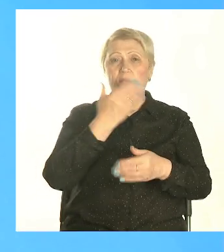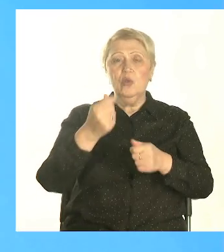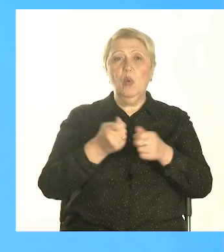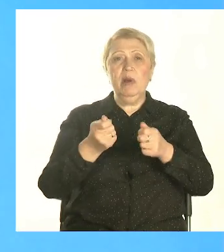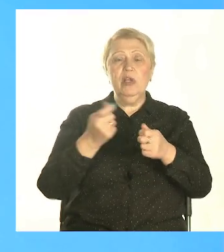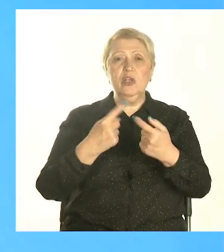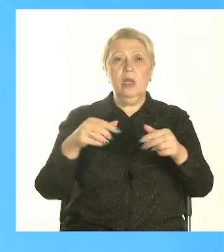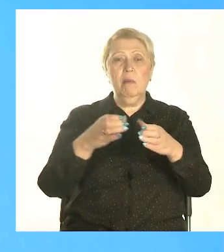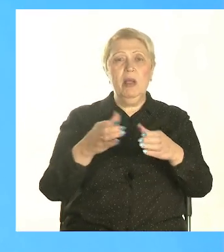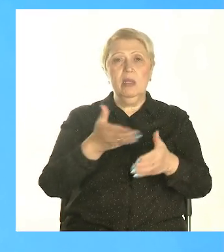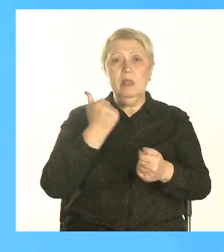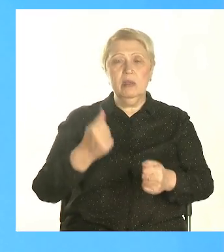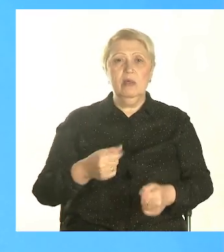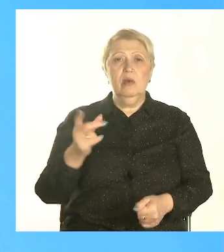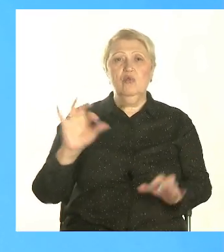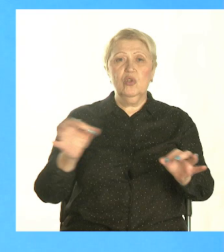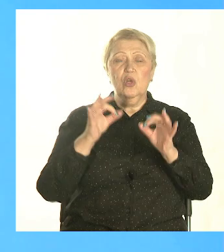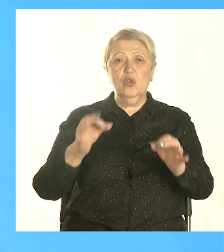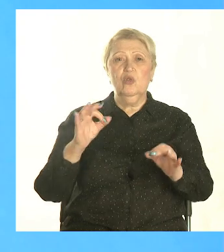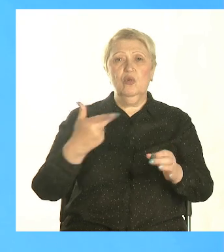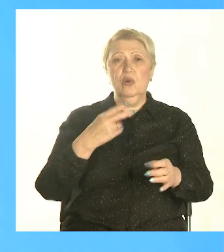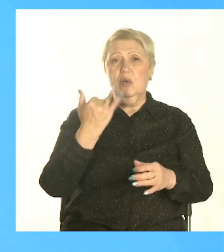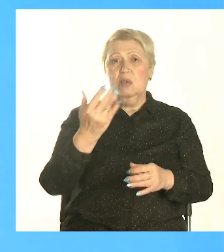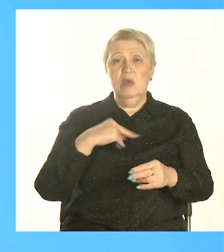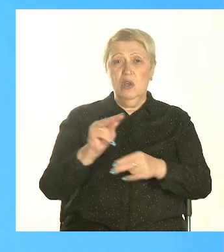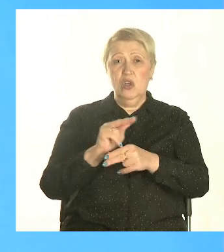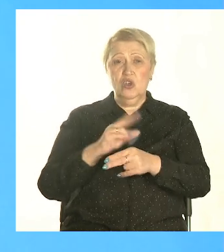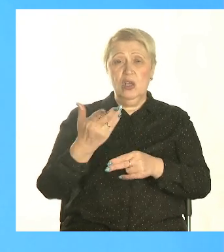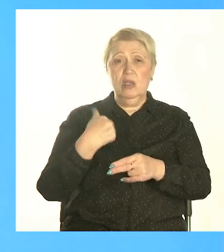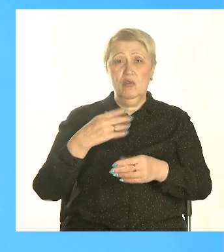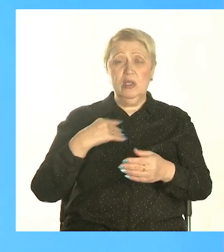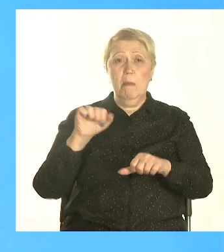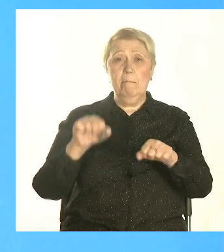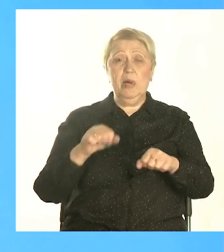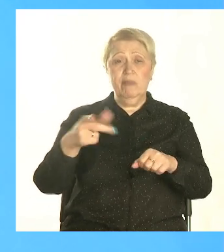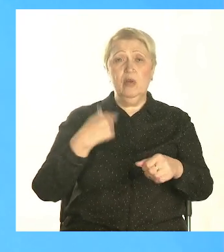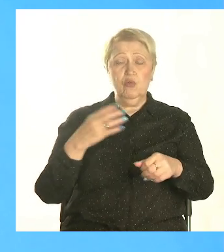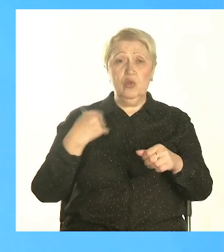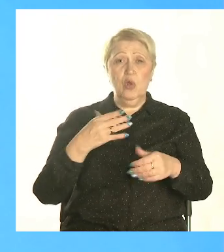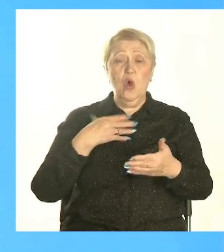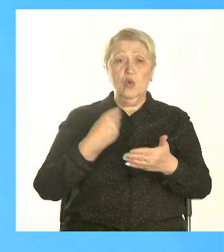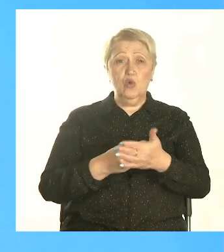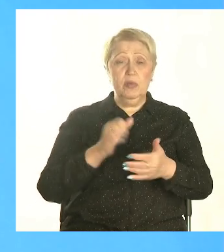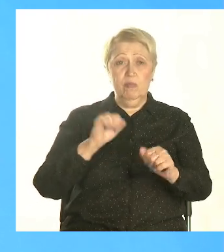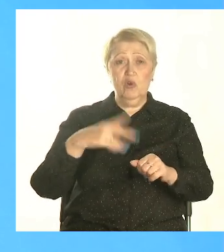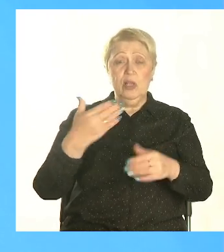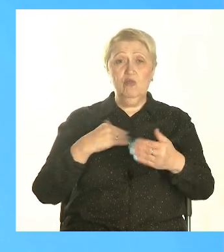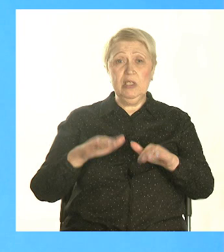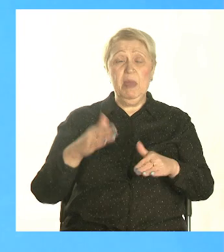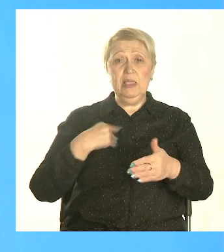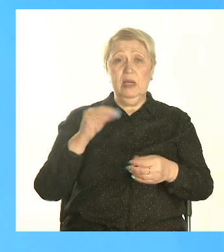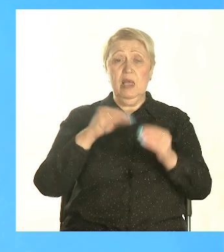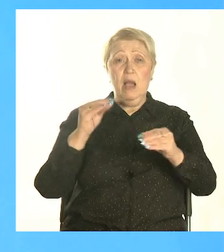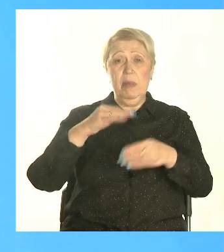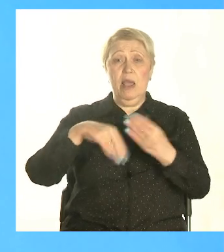может быть, во-первых, никто не лишает права собственников, в том числе частного сектора, принять решение о создании места накоплений, обратиться в администрацию